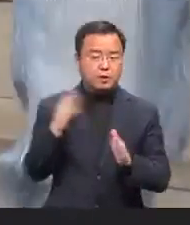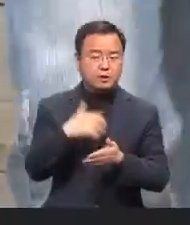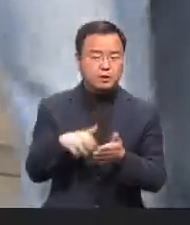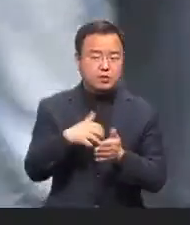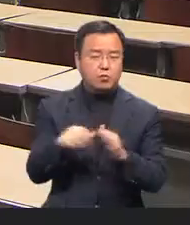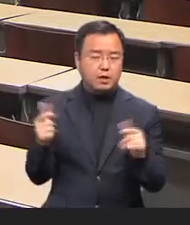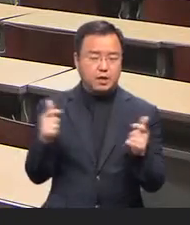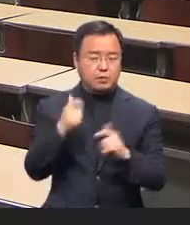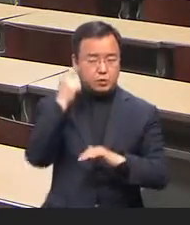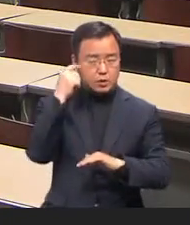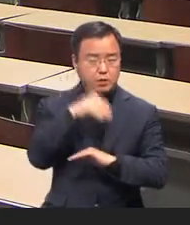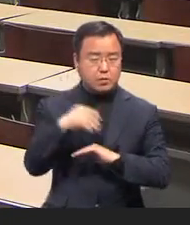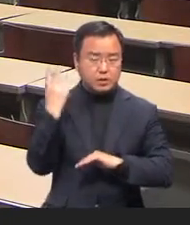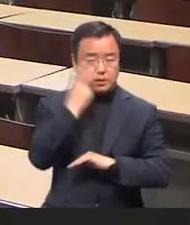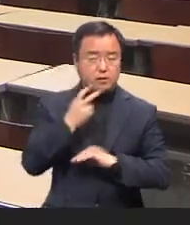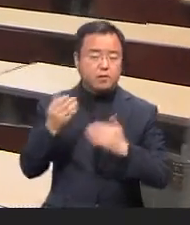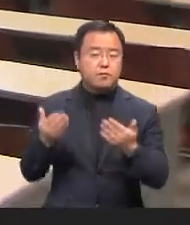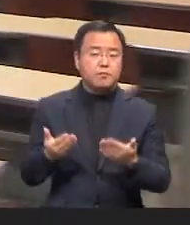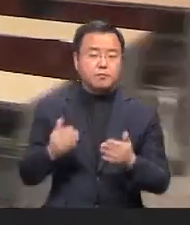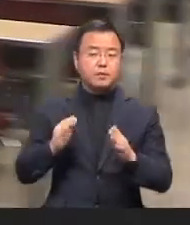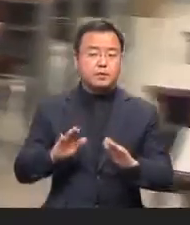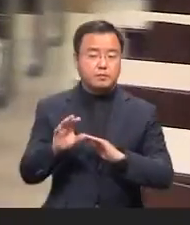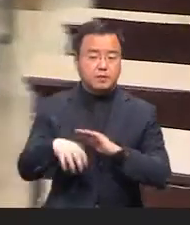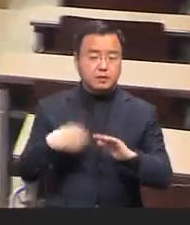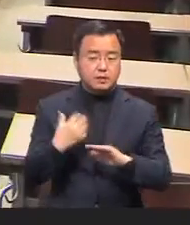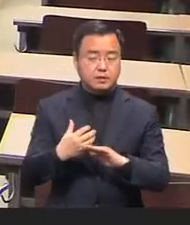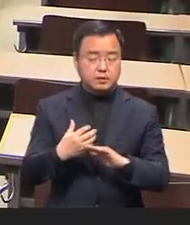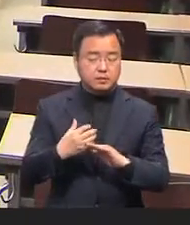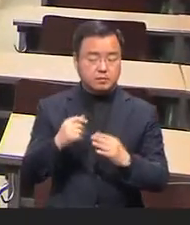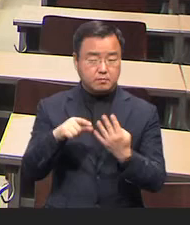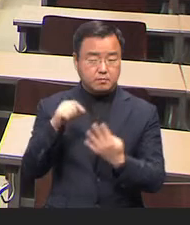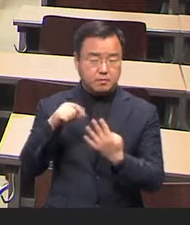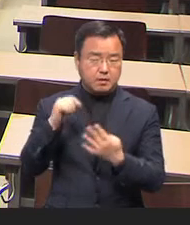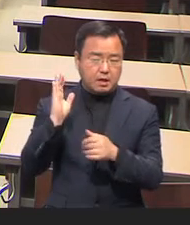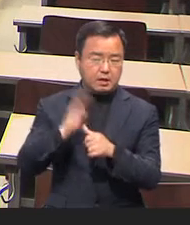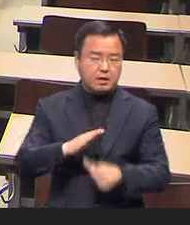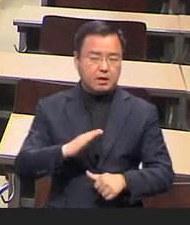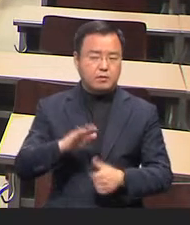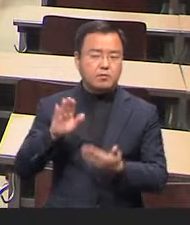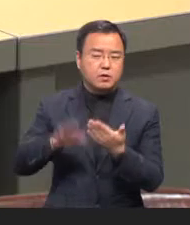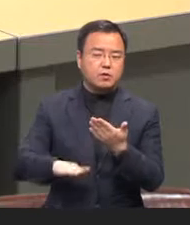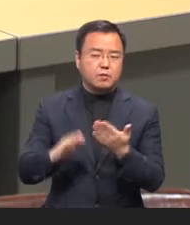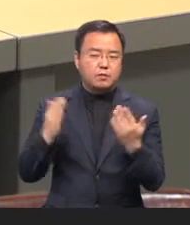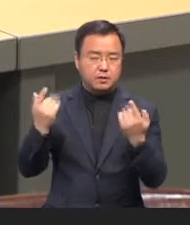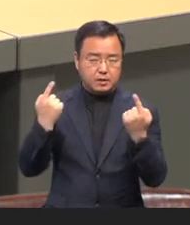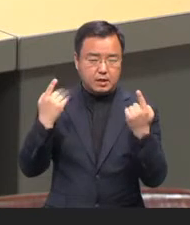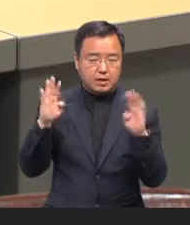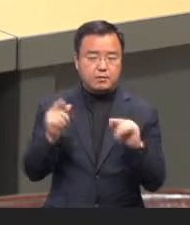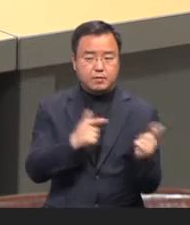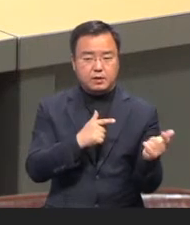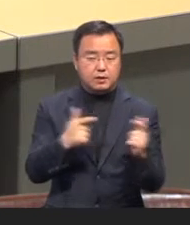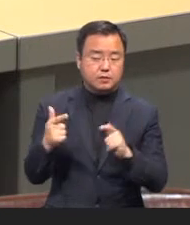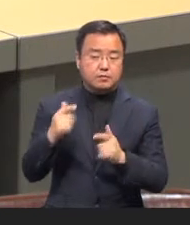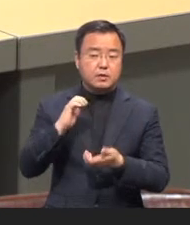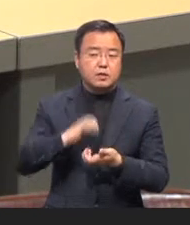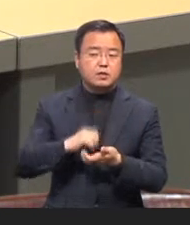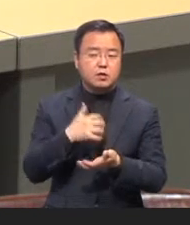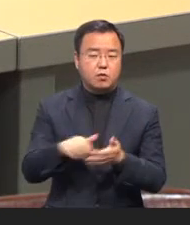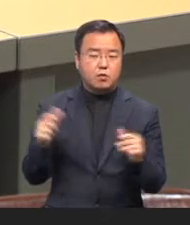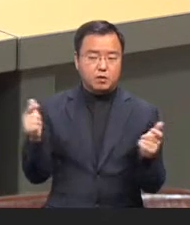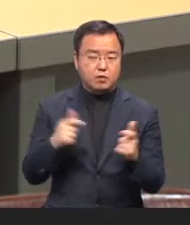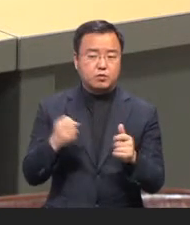됩니다 이번 혁신 전 사업의 떨어진 나머지 하 2권 대학들은 정원 감축과 함께 재정 지원도 제한되면서